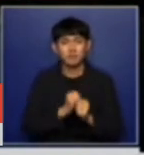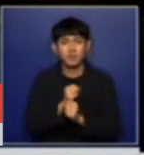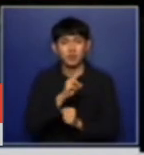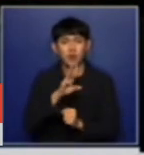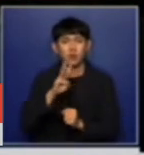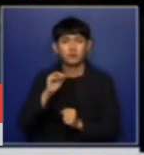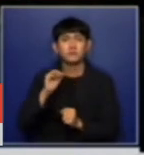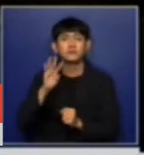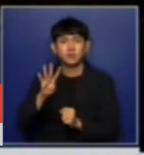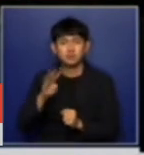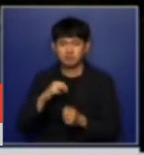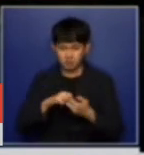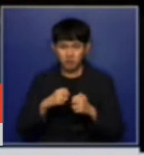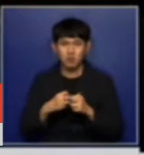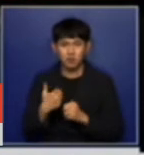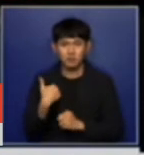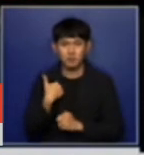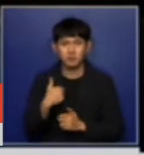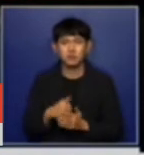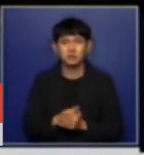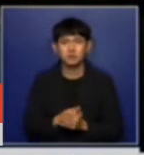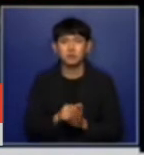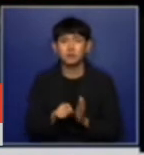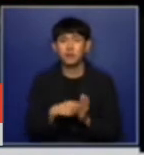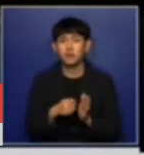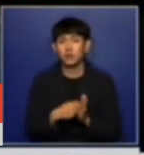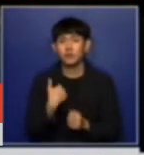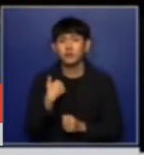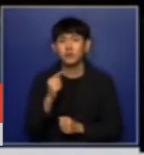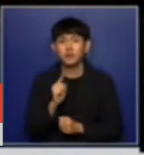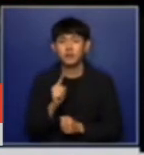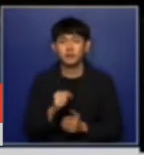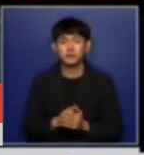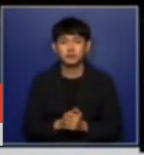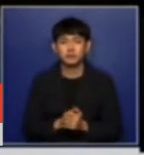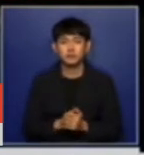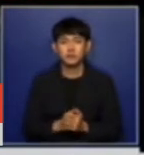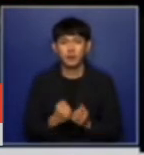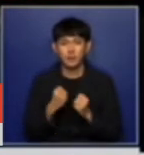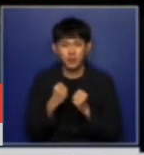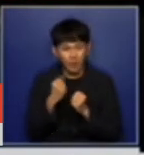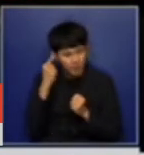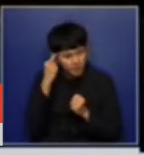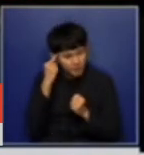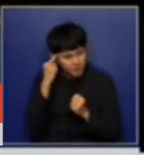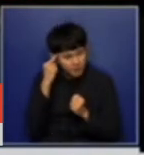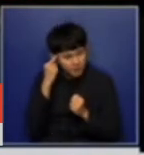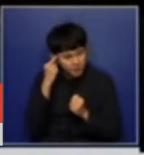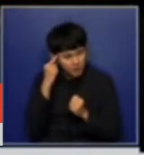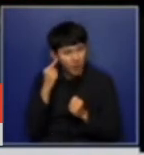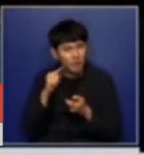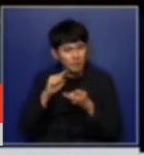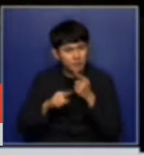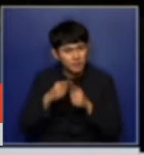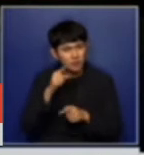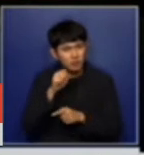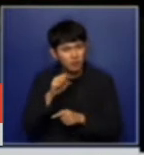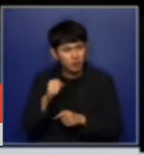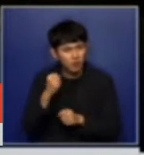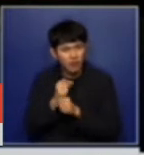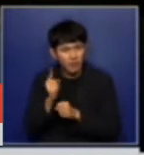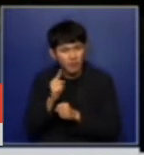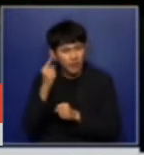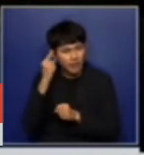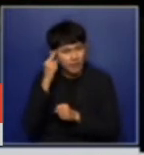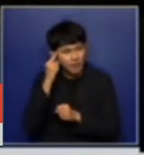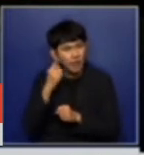ริงๆผมมีเหตุผลอยู่พยายามประมวลเอาความเห็นของเพื่อนสมาชิกมาแล้วก็เป็นความเห็น